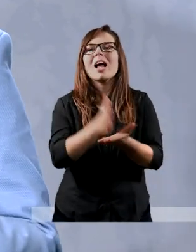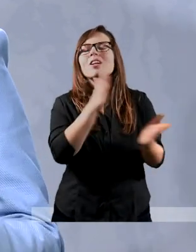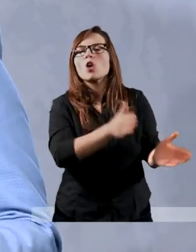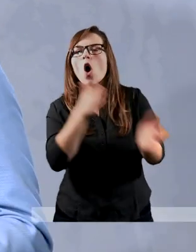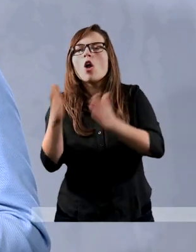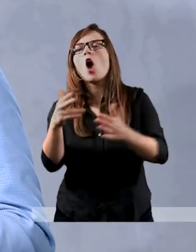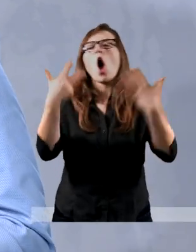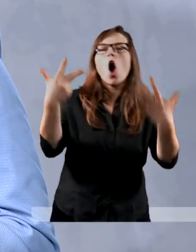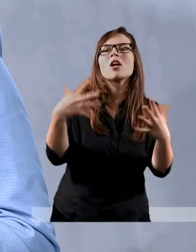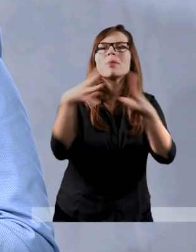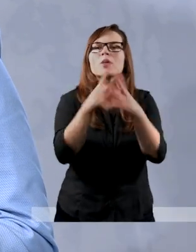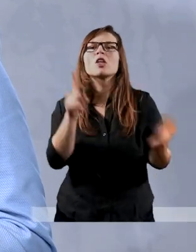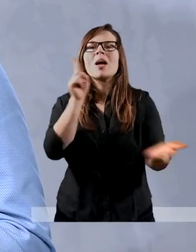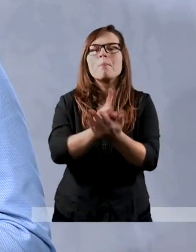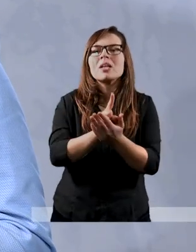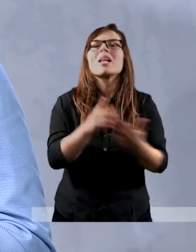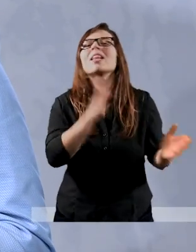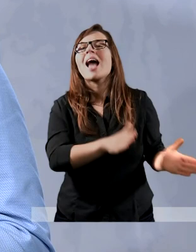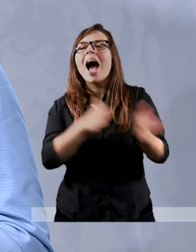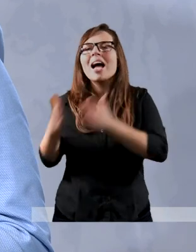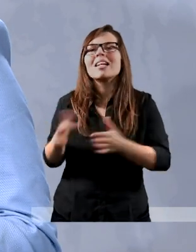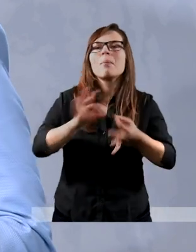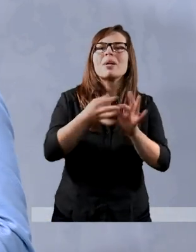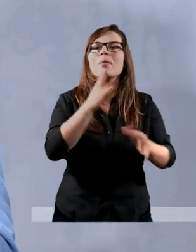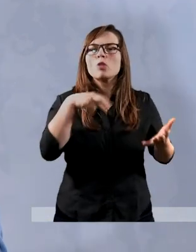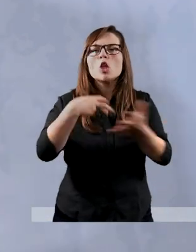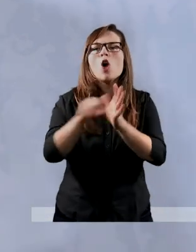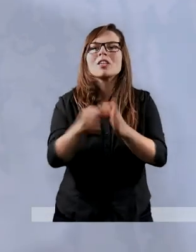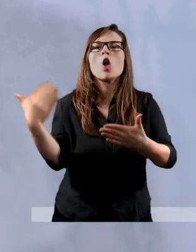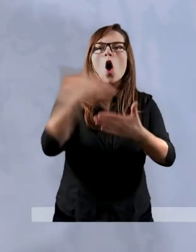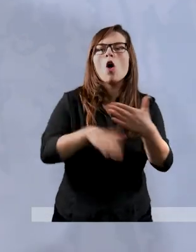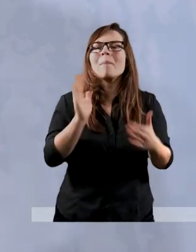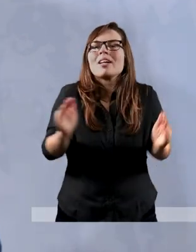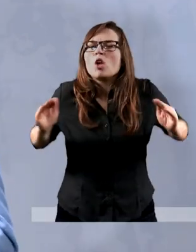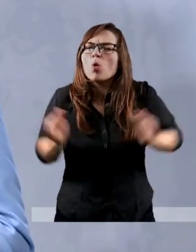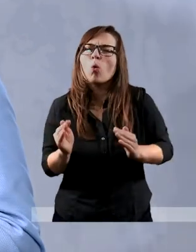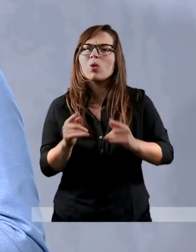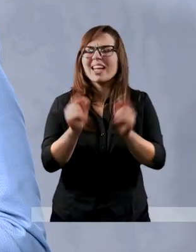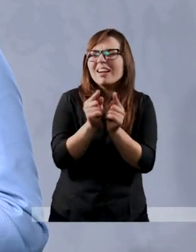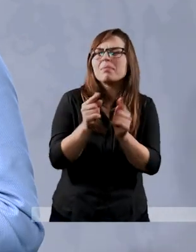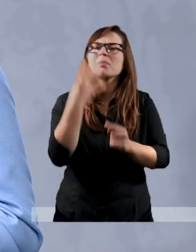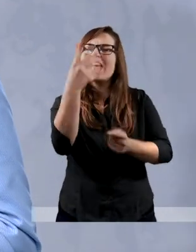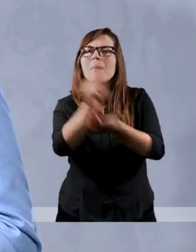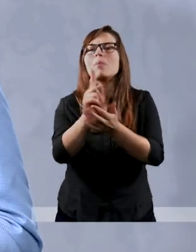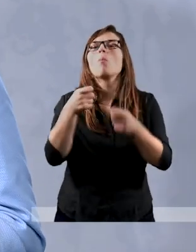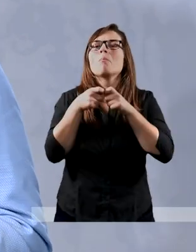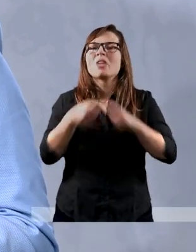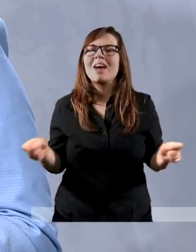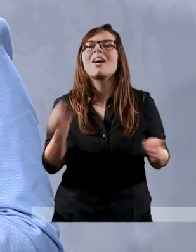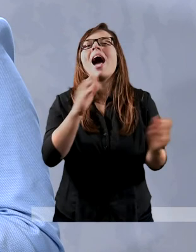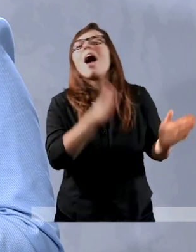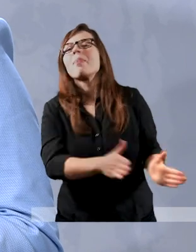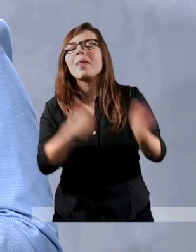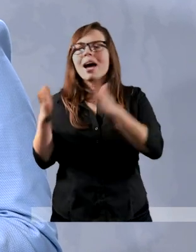kolejne 8 do 10 minut. Następnie, gdy dojdziemy do końca, będzie krótka przerwa, taka 4-minutowa,